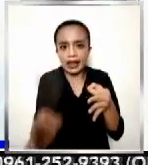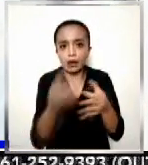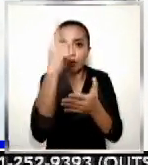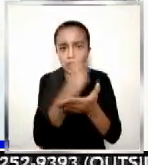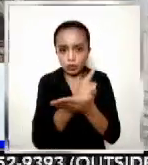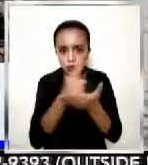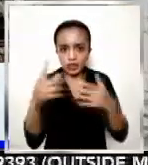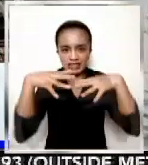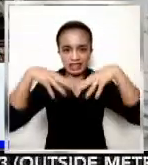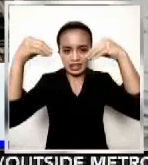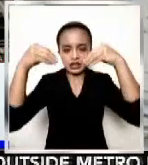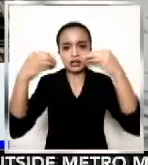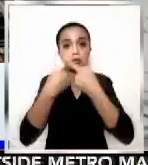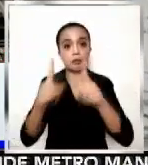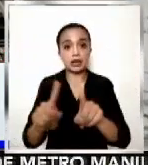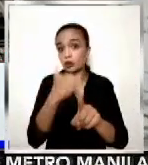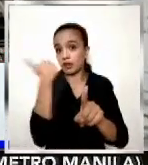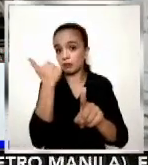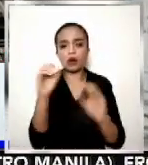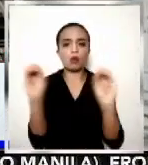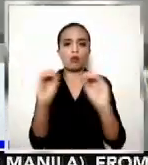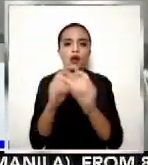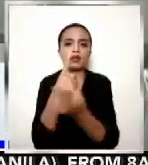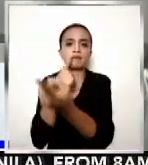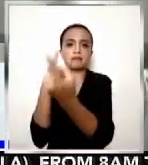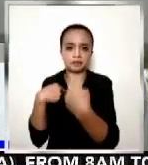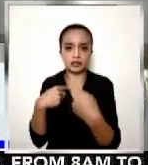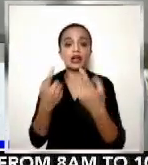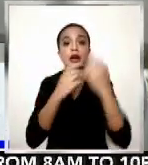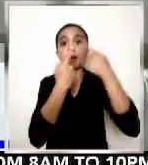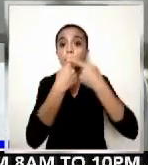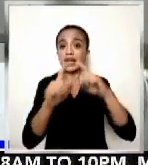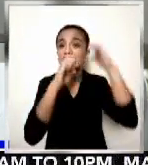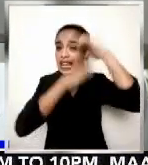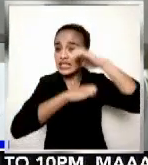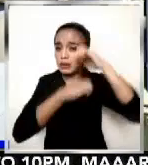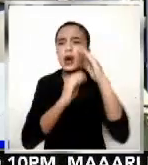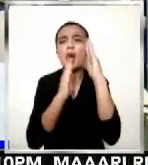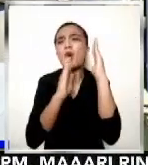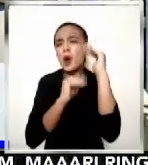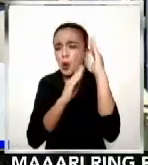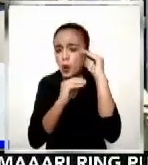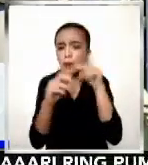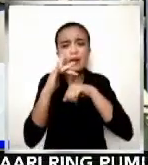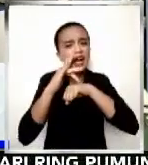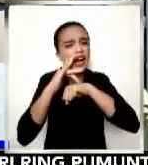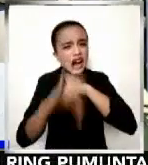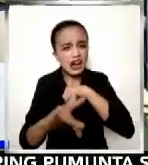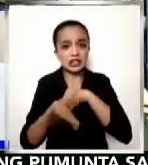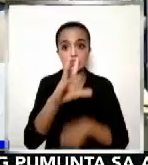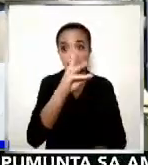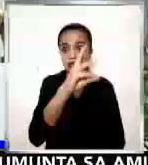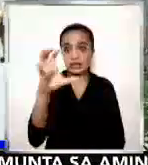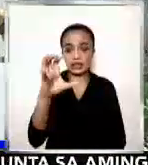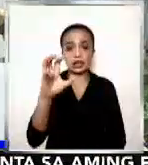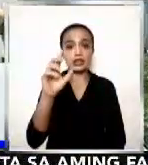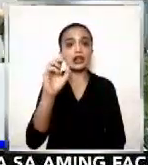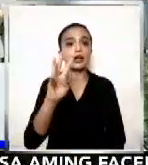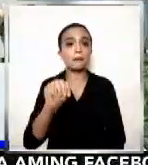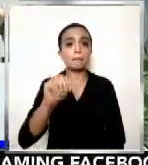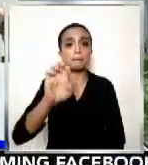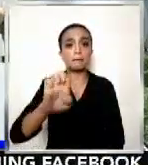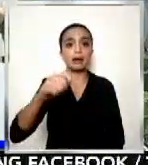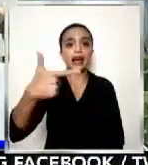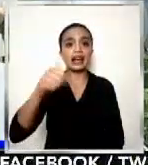sagot ang iba pa. Ang inaasahan na lang, sana mapaaga ang pagkomisyon ng mahigit 600 megawatts na dinginin power plant